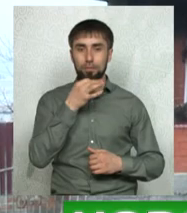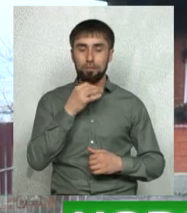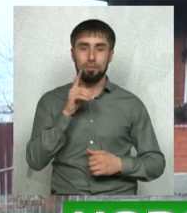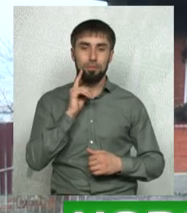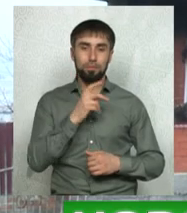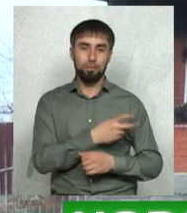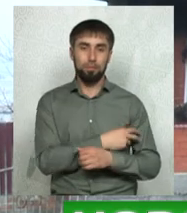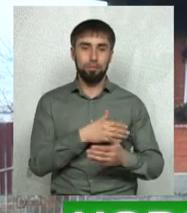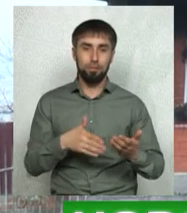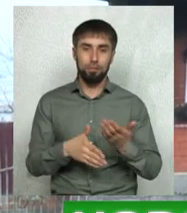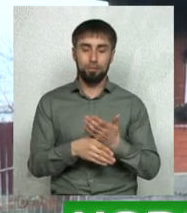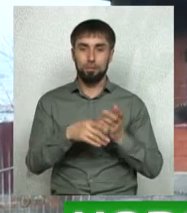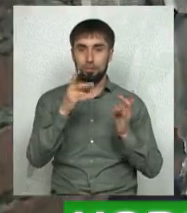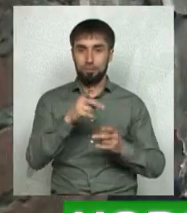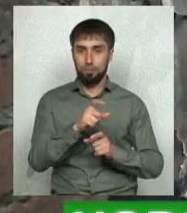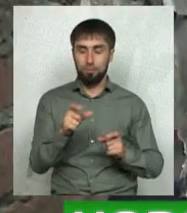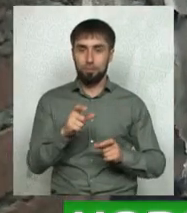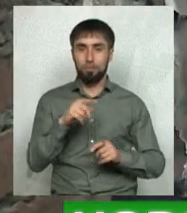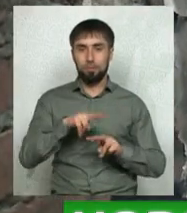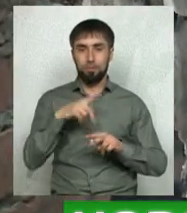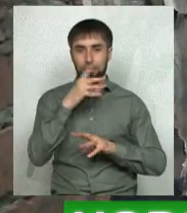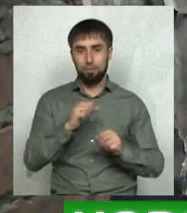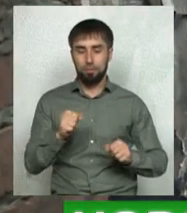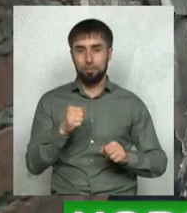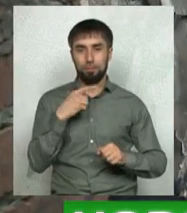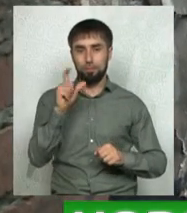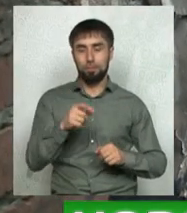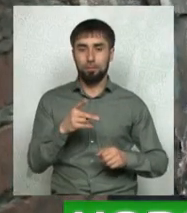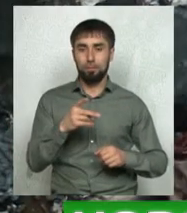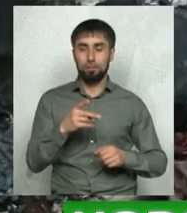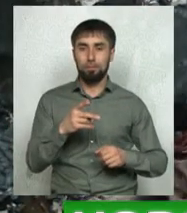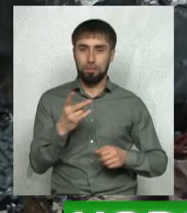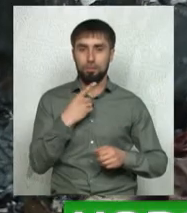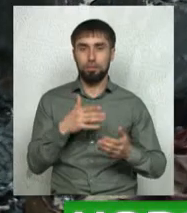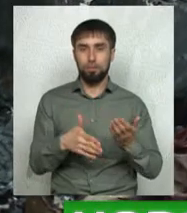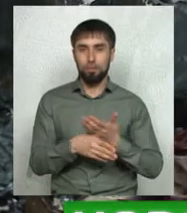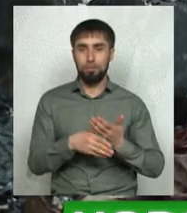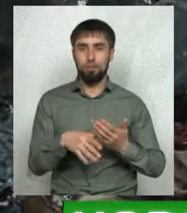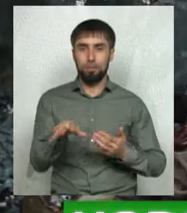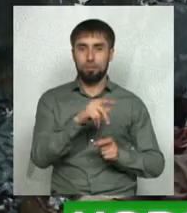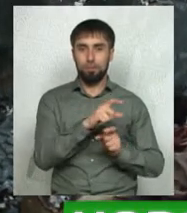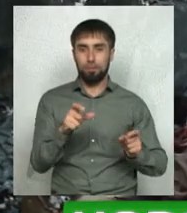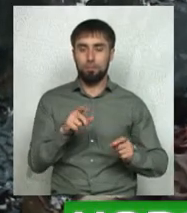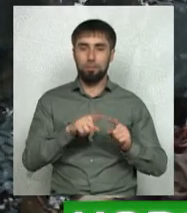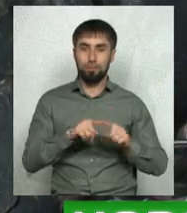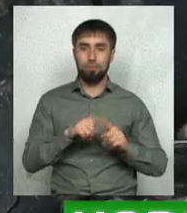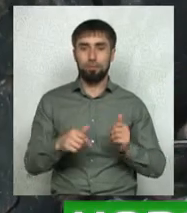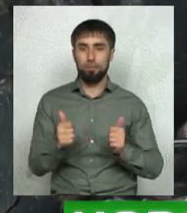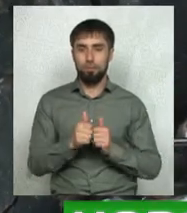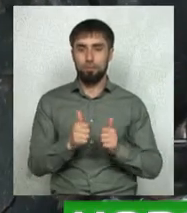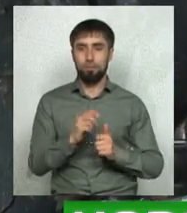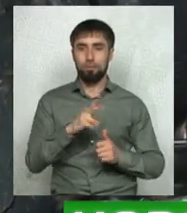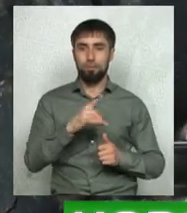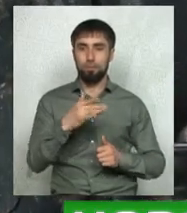Пока врачи помогают пострадавшим, местные власти призывают не оставаться в стороне от чужой беды и помочь семье. Родственники, соседи и